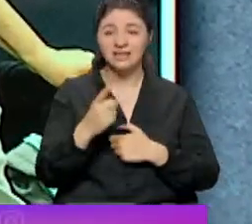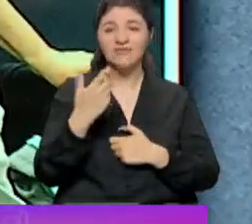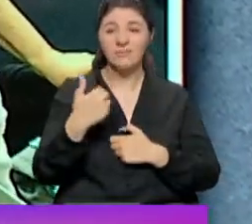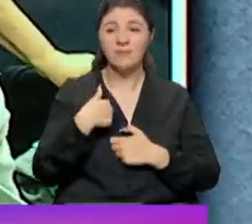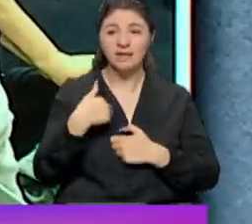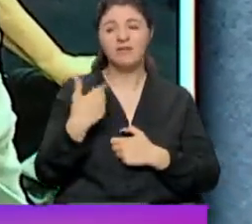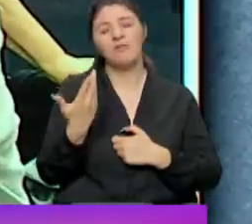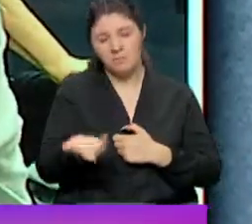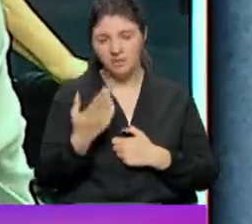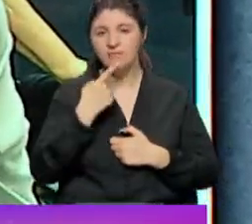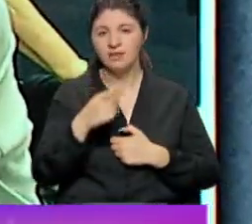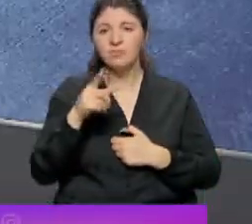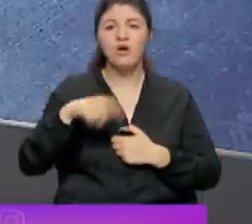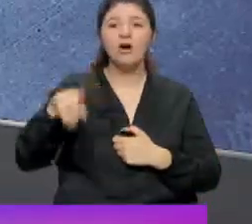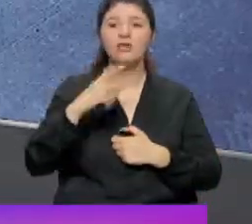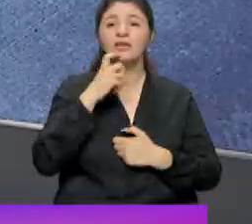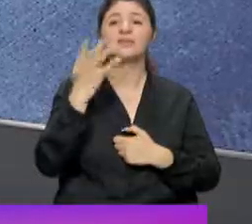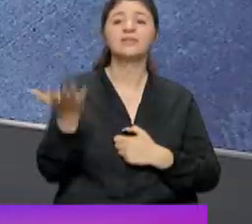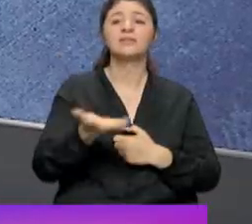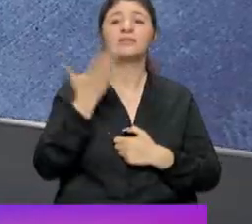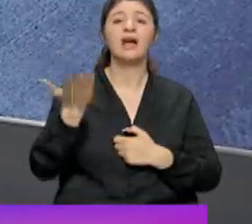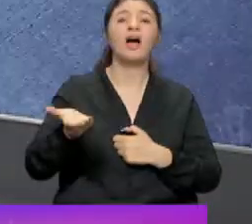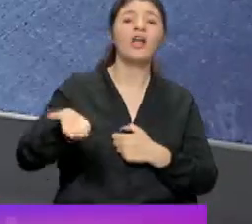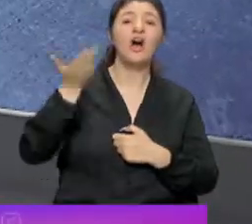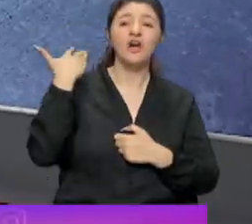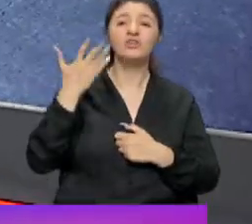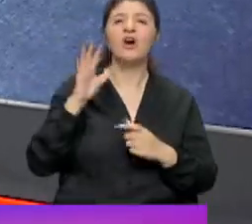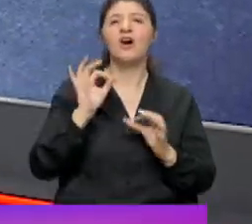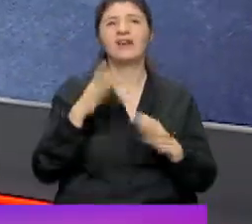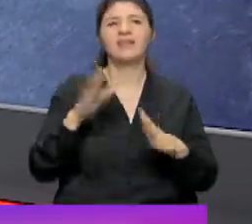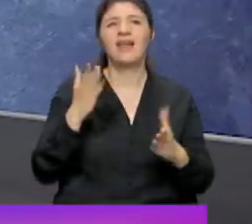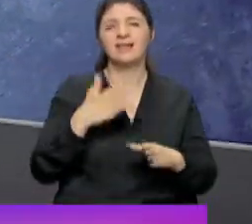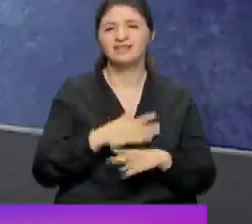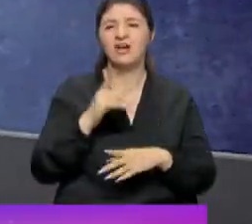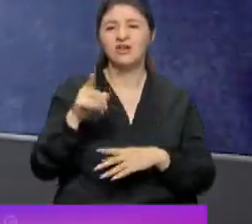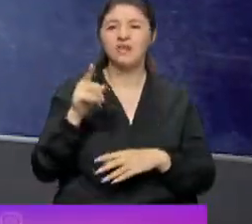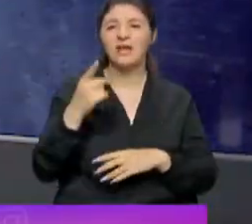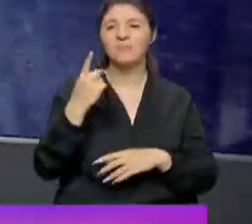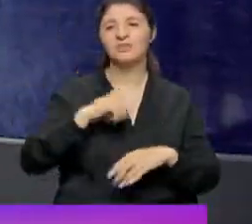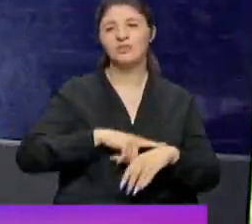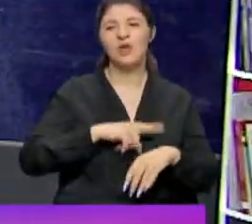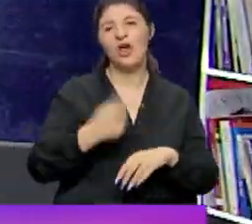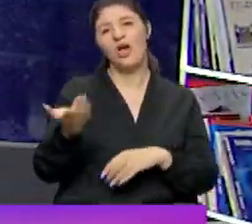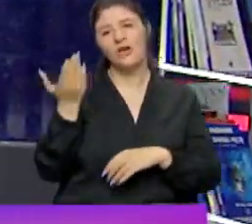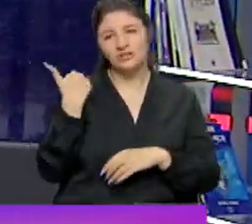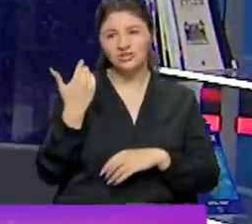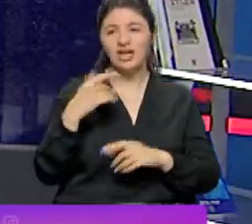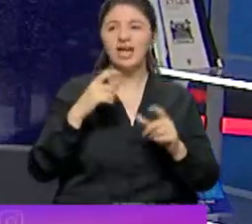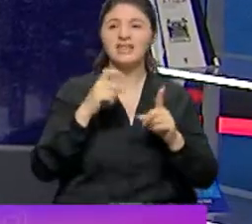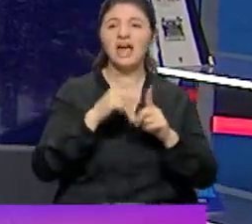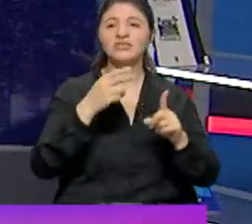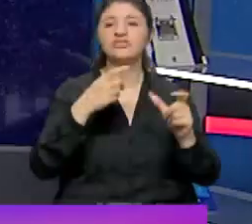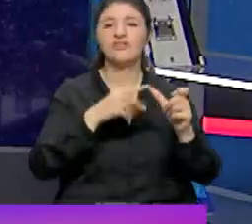ve ben de tabii ki dedim onlar Yıllar yıllar önce o kadar da değil aslında da onlar bir süre önce